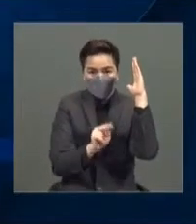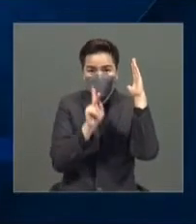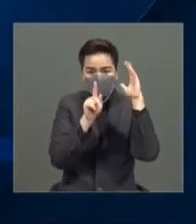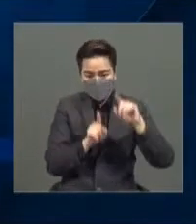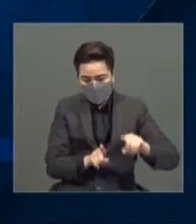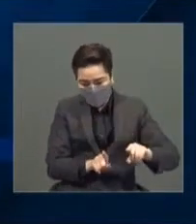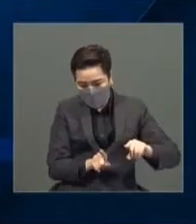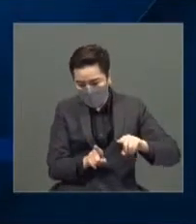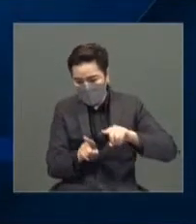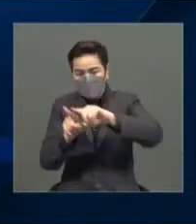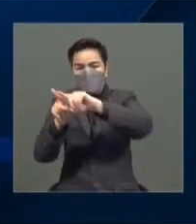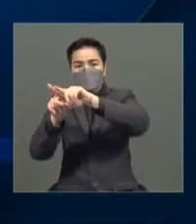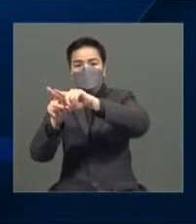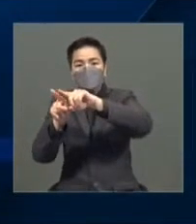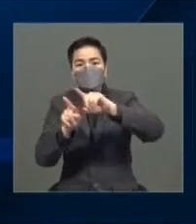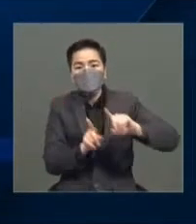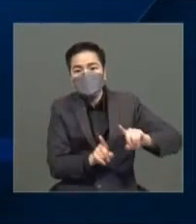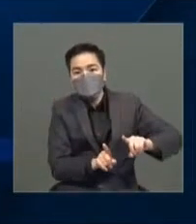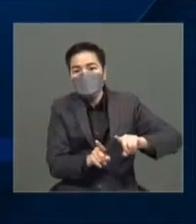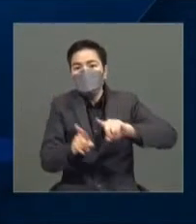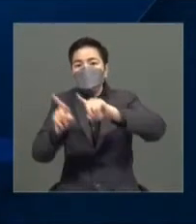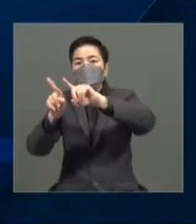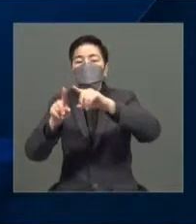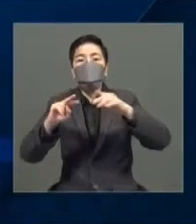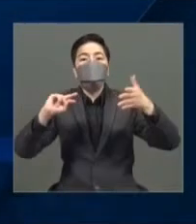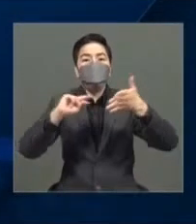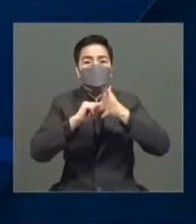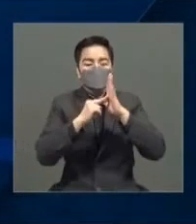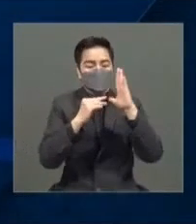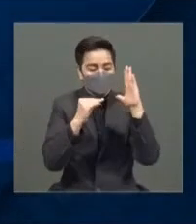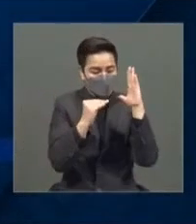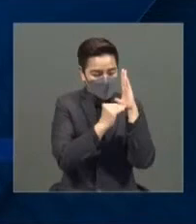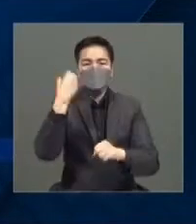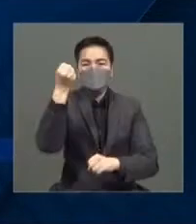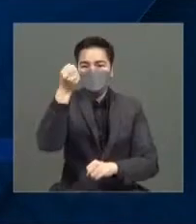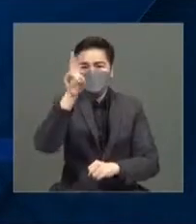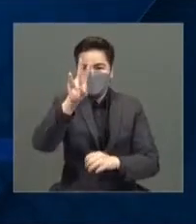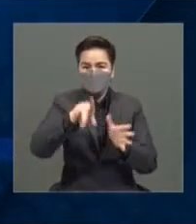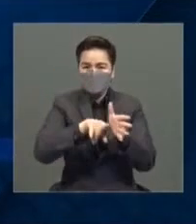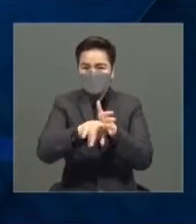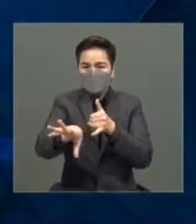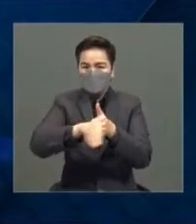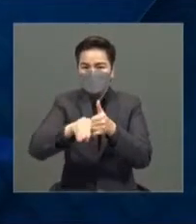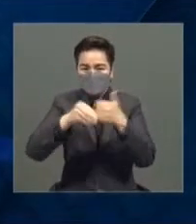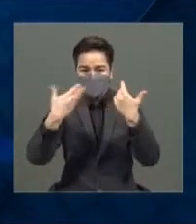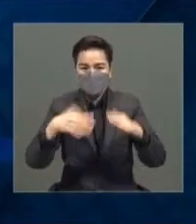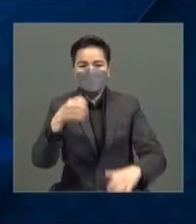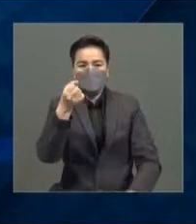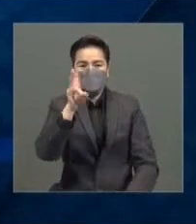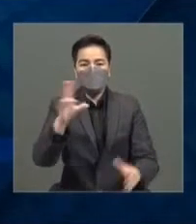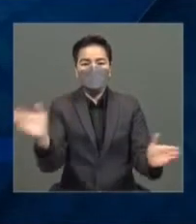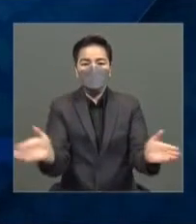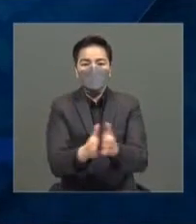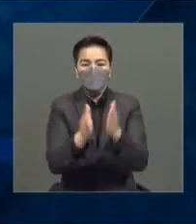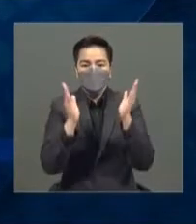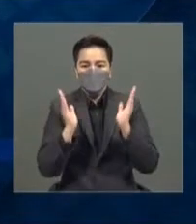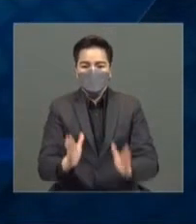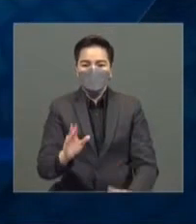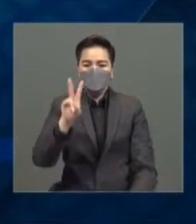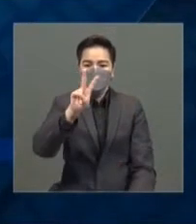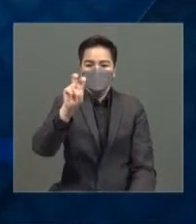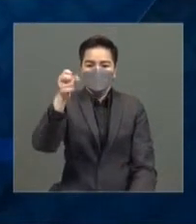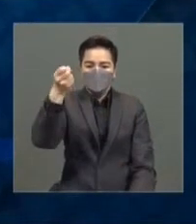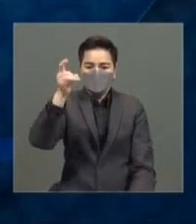จบกันเลยหมายความว่าปริมาณผู้ติดเชื้อของกทม.ปริมณฑลมีรายงานผู้ติดเชื้อ218ร